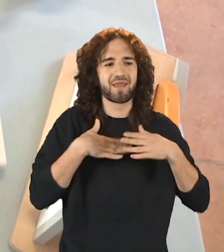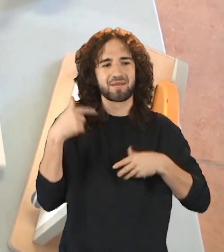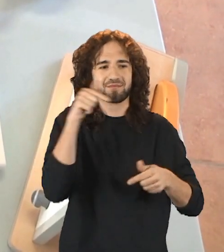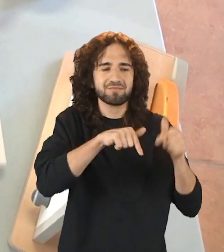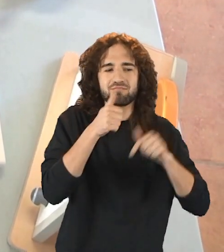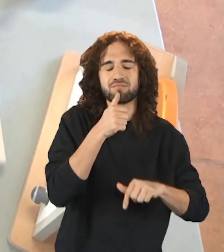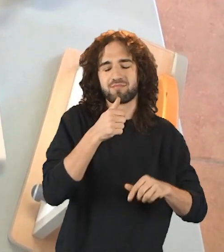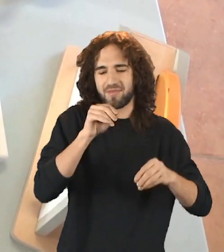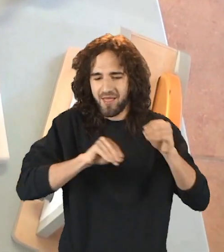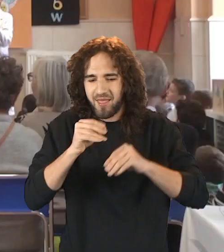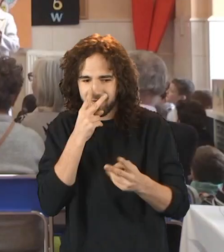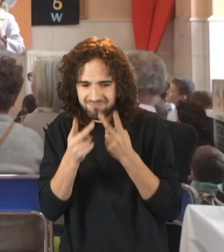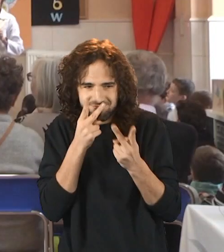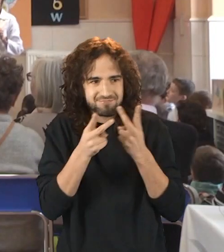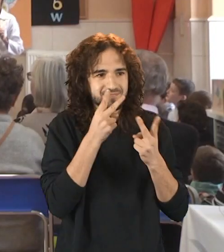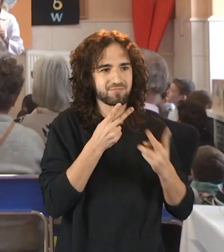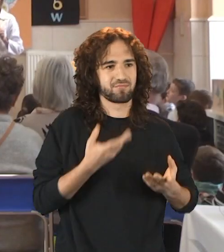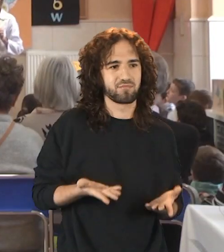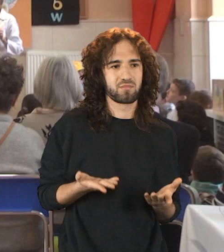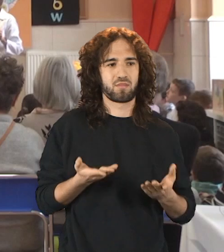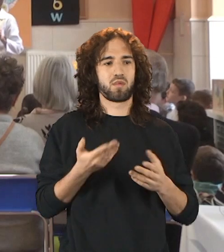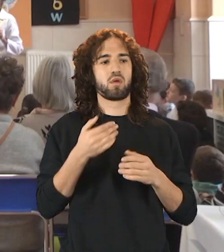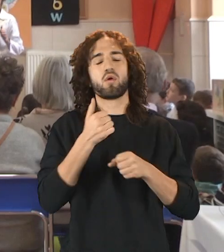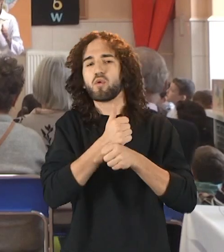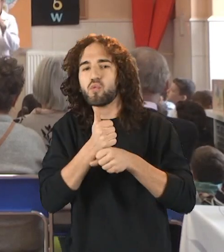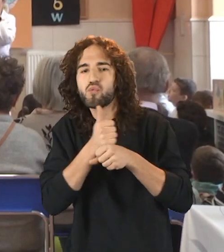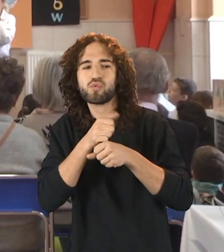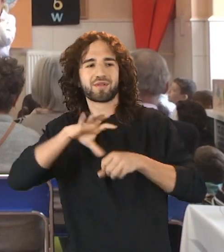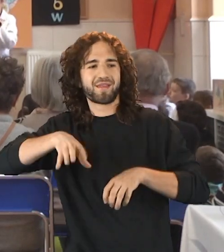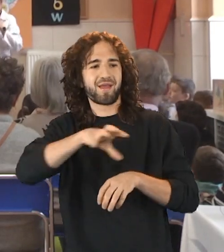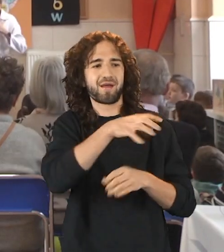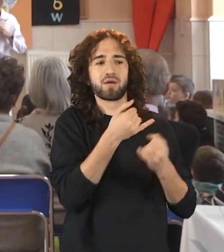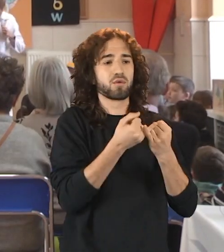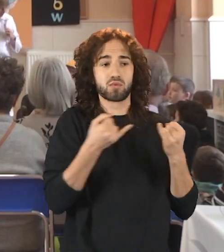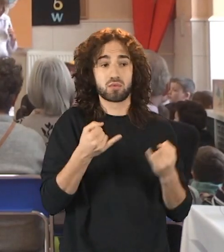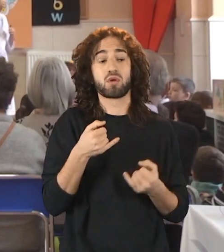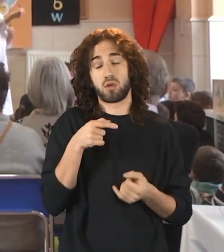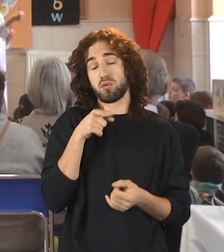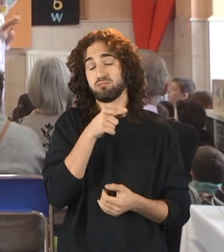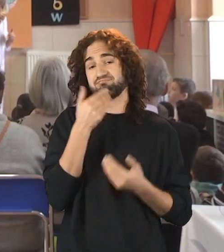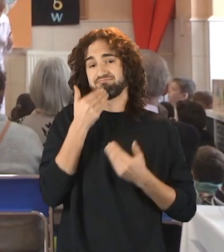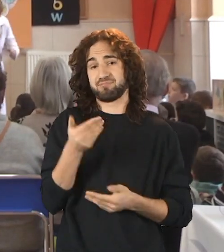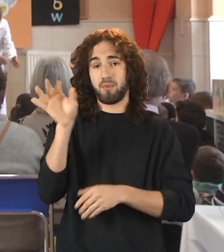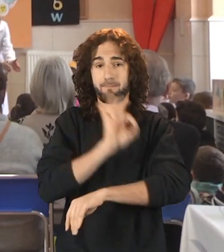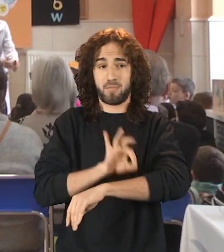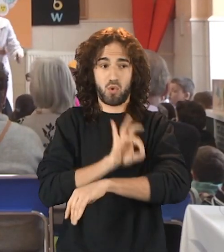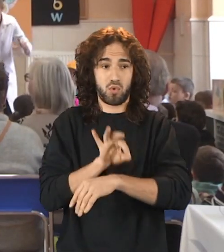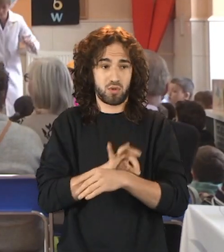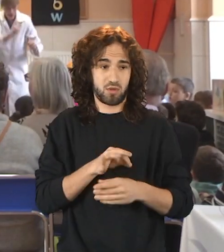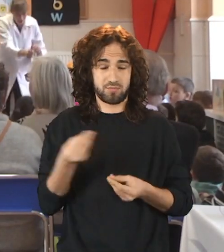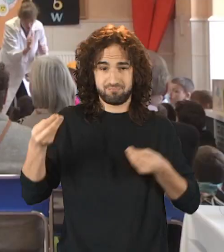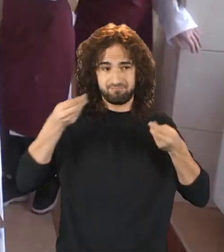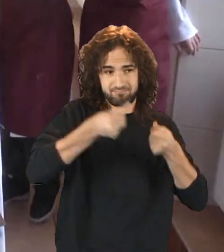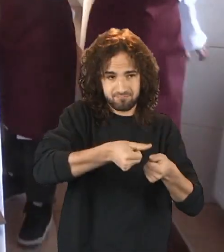bawić warzywami, owocami, w stragan, w kuchnię. To są takie rzeczy, które kupiliśmy w ramach właśnie środków z